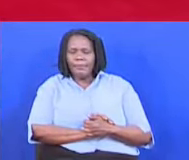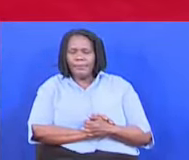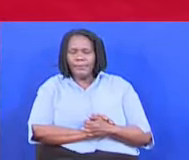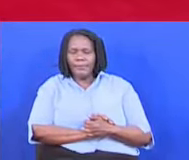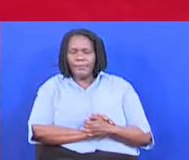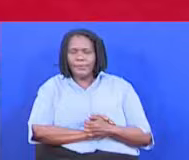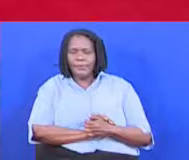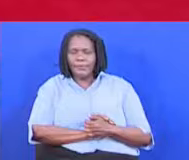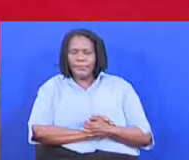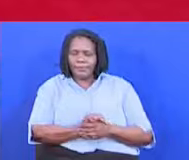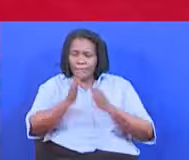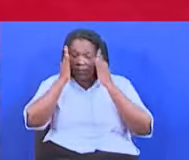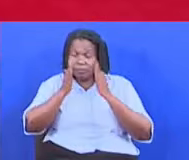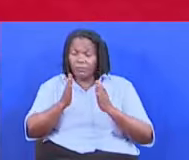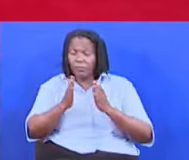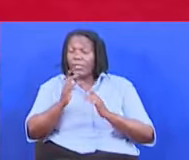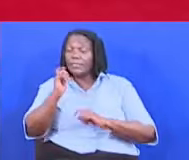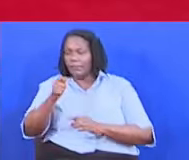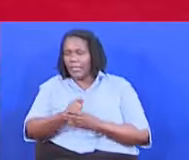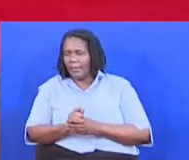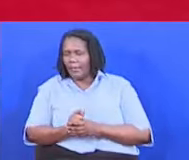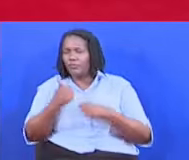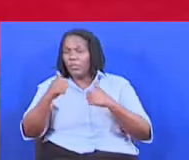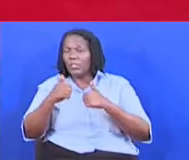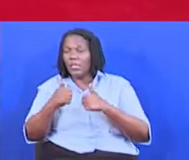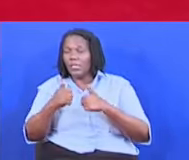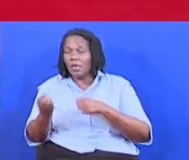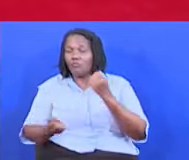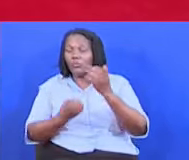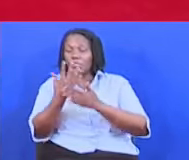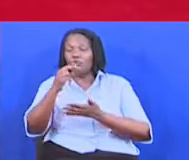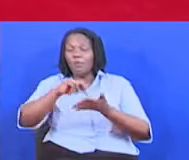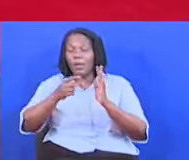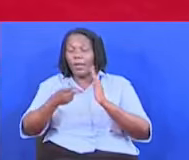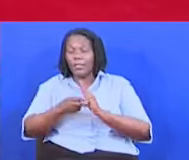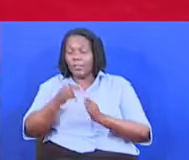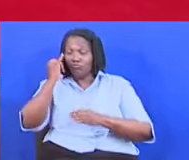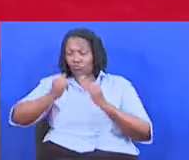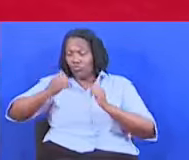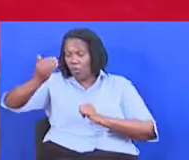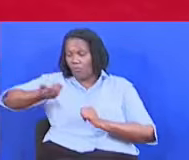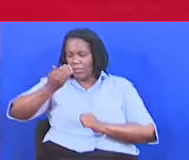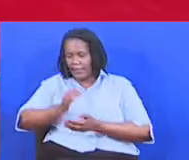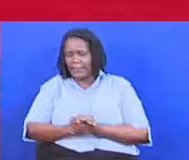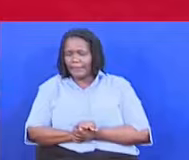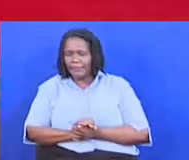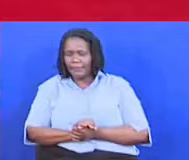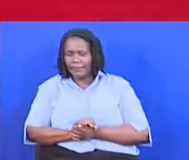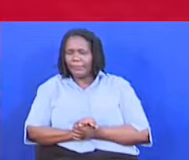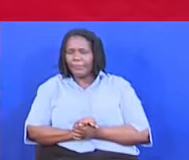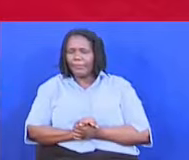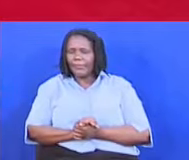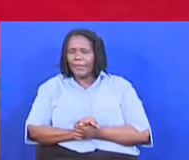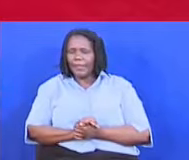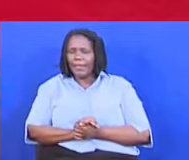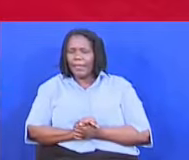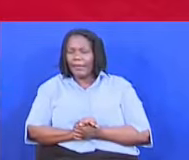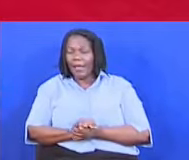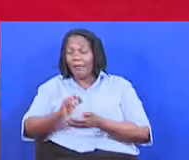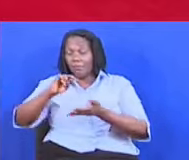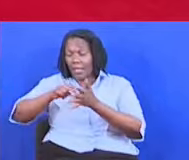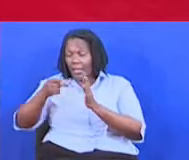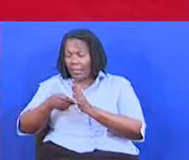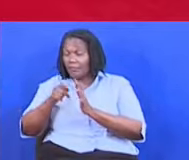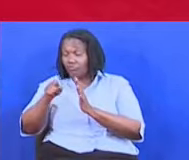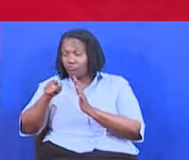tunatarajia mwishoni mwa mwezi huu tuzindue huu mkakati ambao ni wa utekelezaji wa diplomasia ya uchumi kwa ujumla wake, ambapo ndani yake ndio kuna hayo